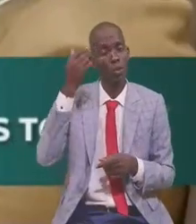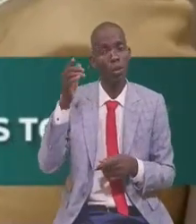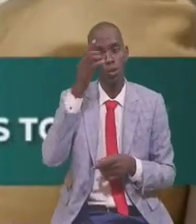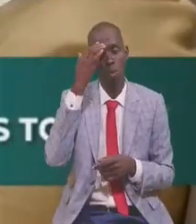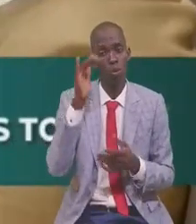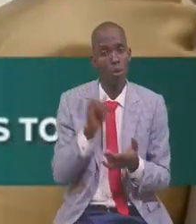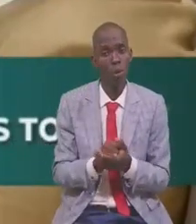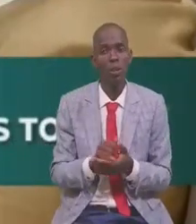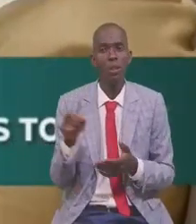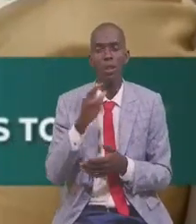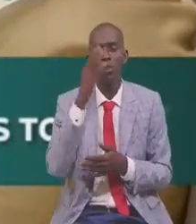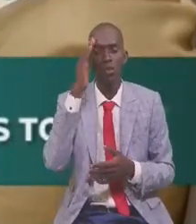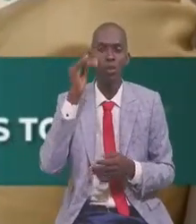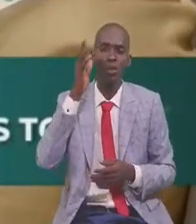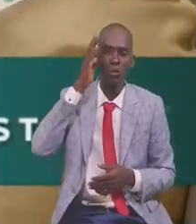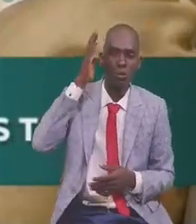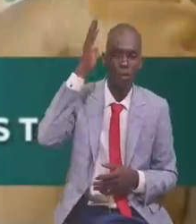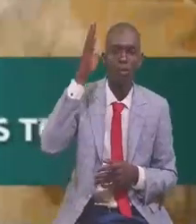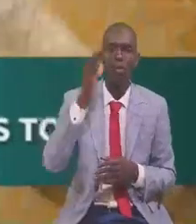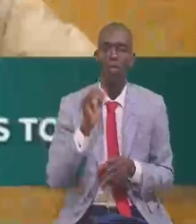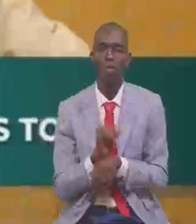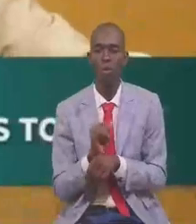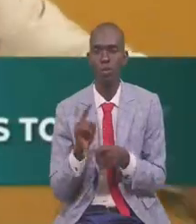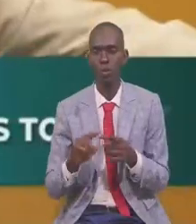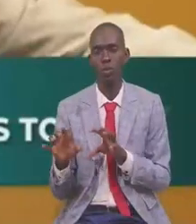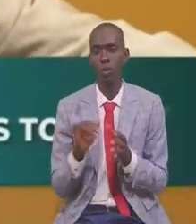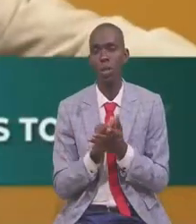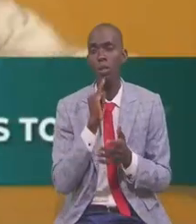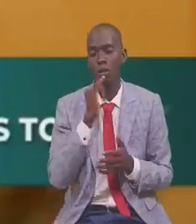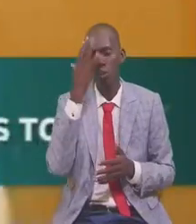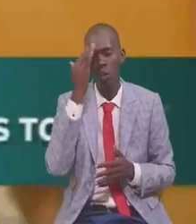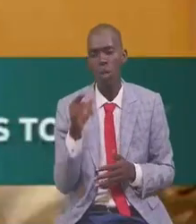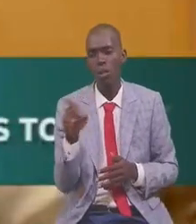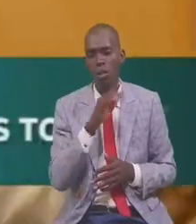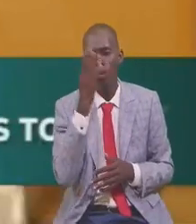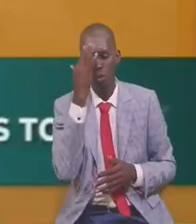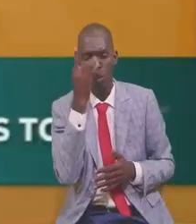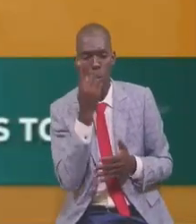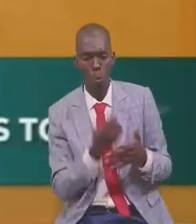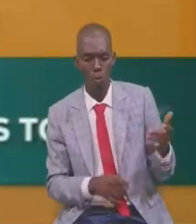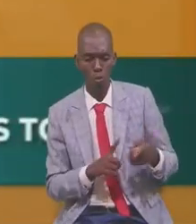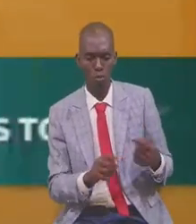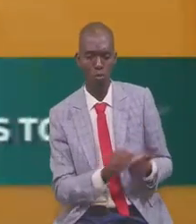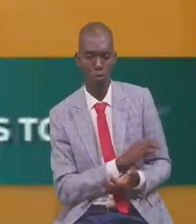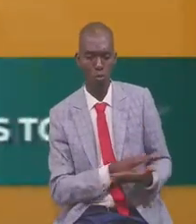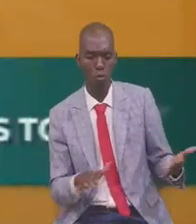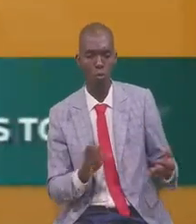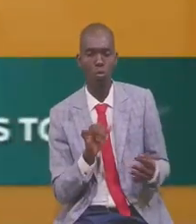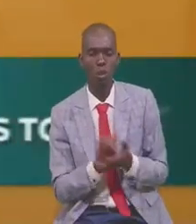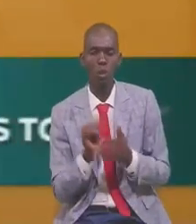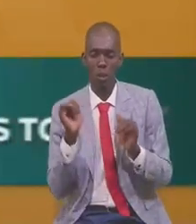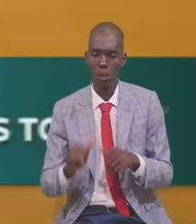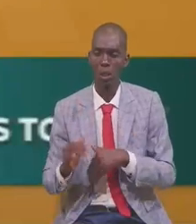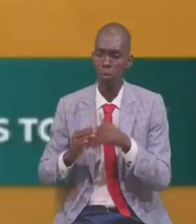engagements futurs qui les attendaient. C'est pourquoi ils savaient quoi brûler et ils savaient quoi construire afin de